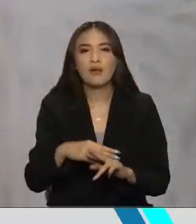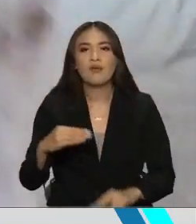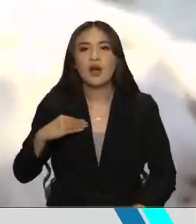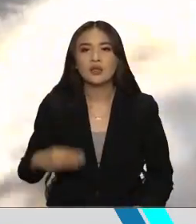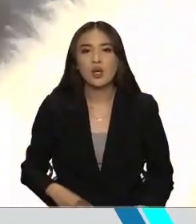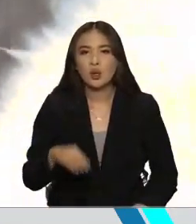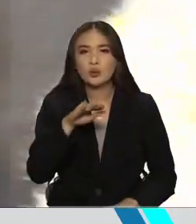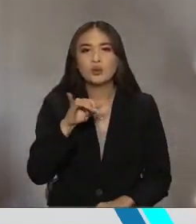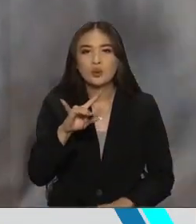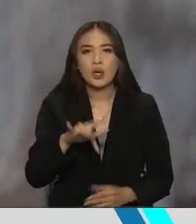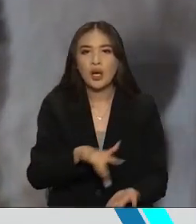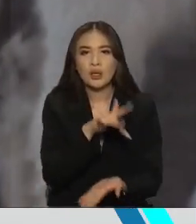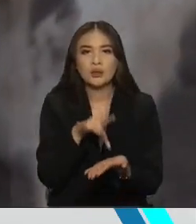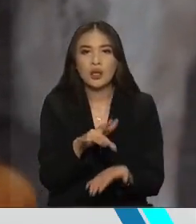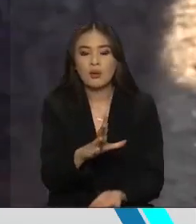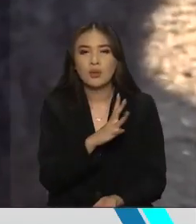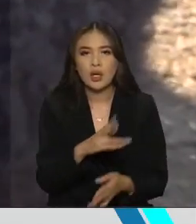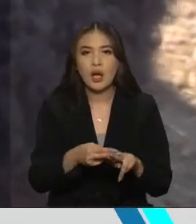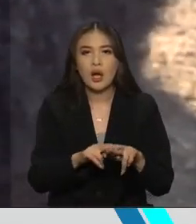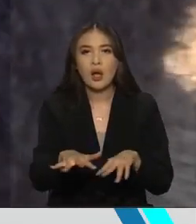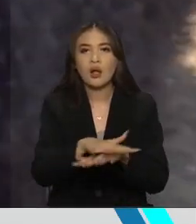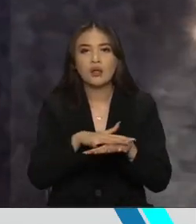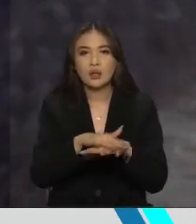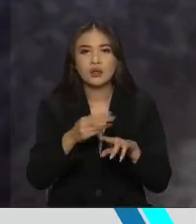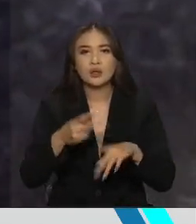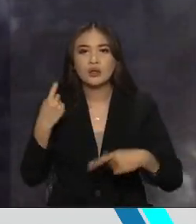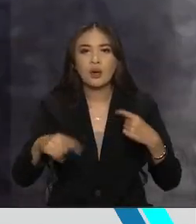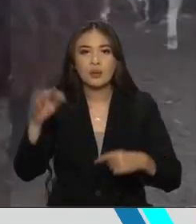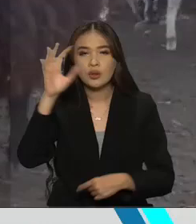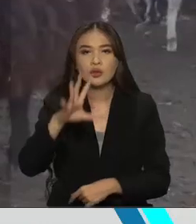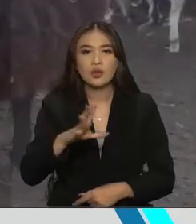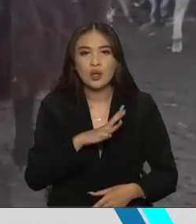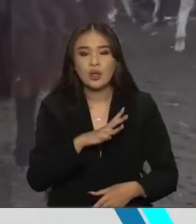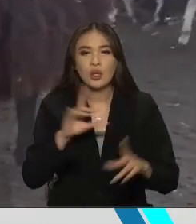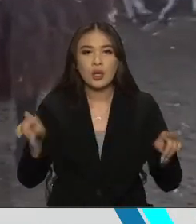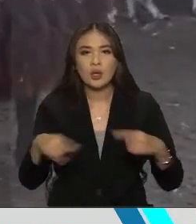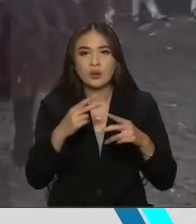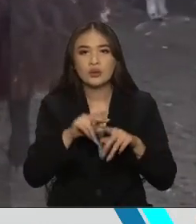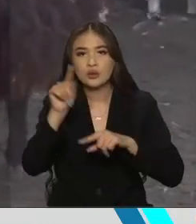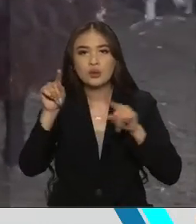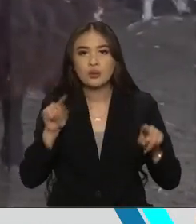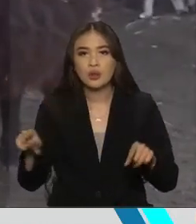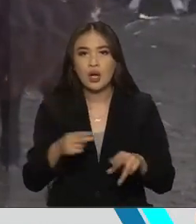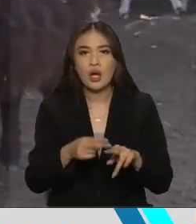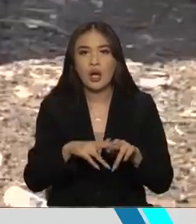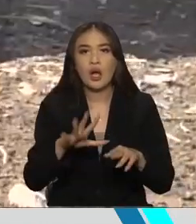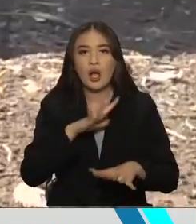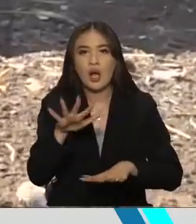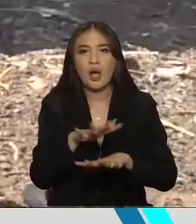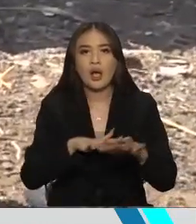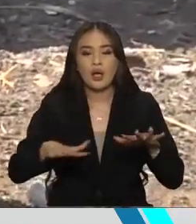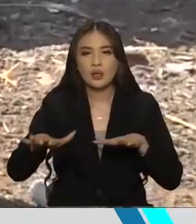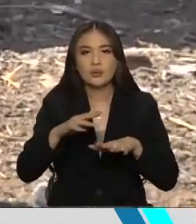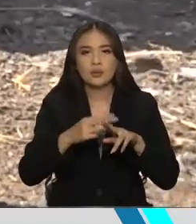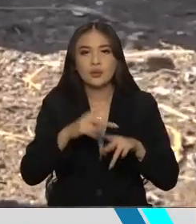Францияның Тур қаласында өтеді. Халықаралық шара аясында жәрмеңке ұйымдастырылып, оған әлемнің түкпір-түкпірінен келген сүт өнімдері